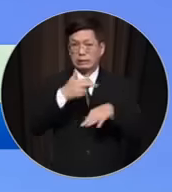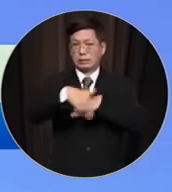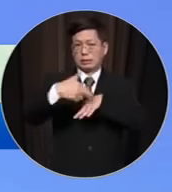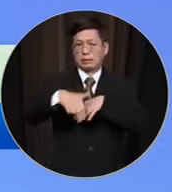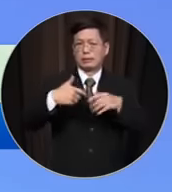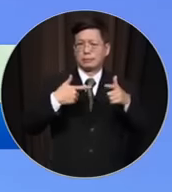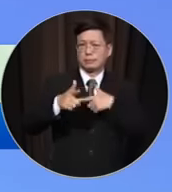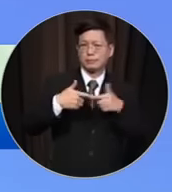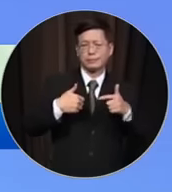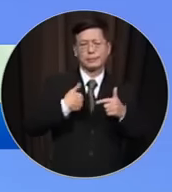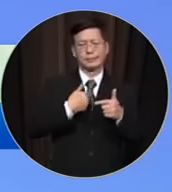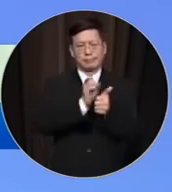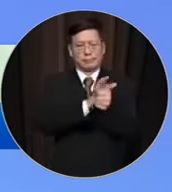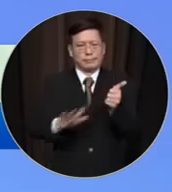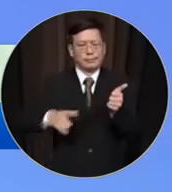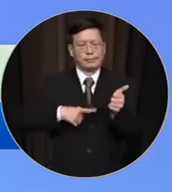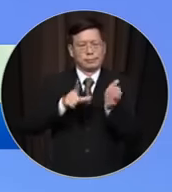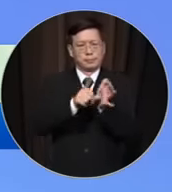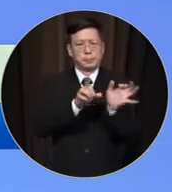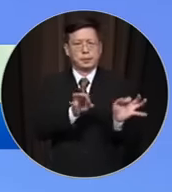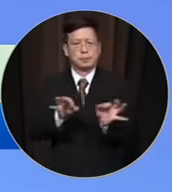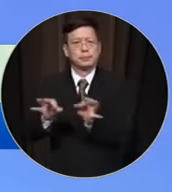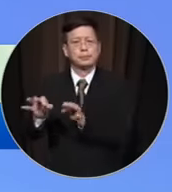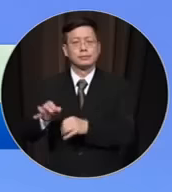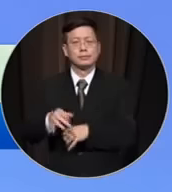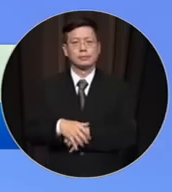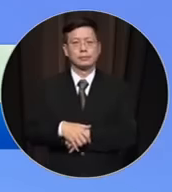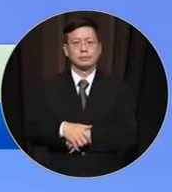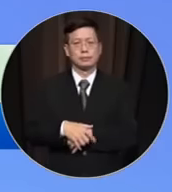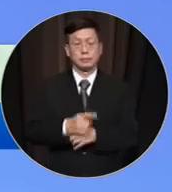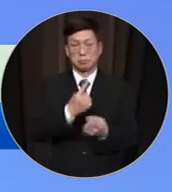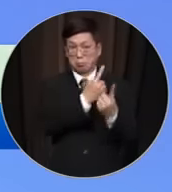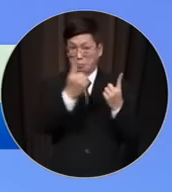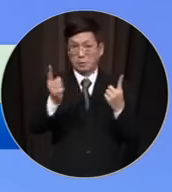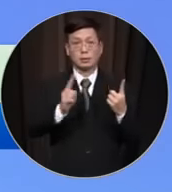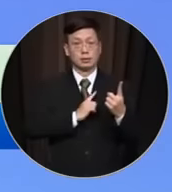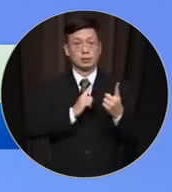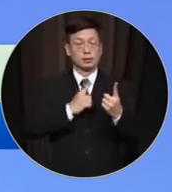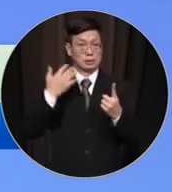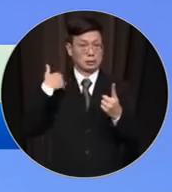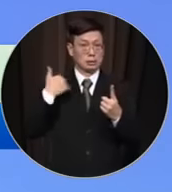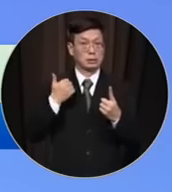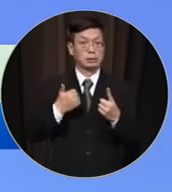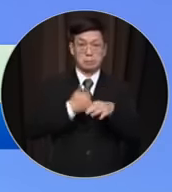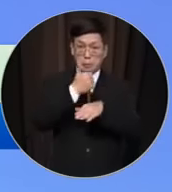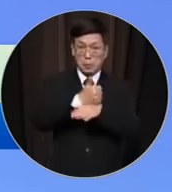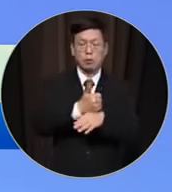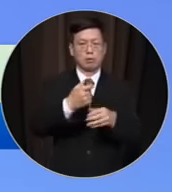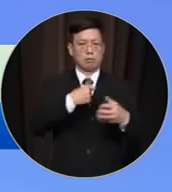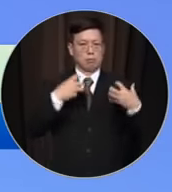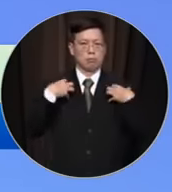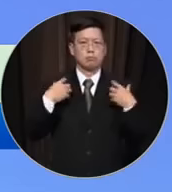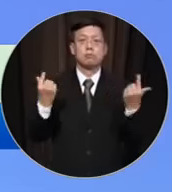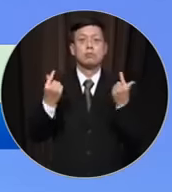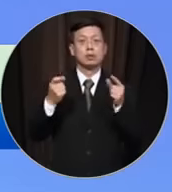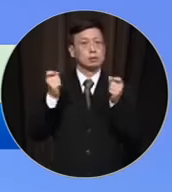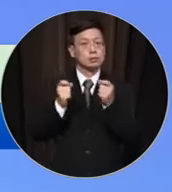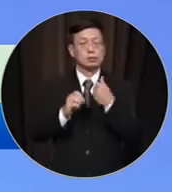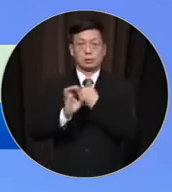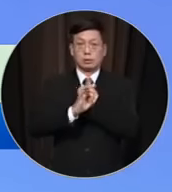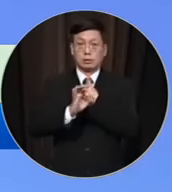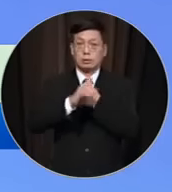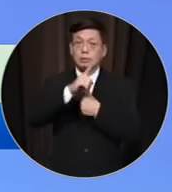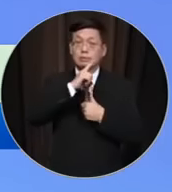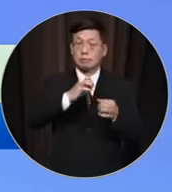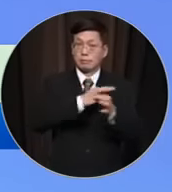不彰导致工期延后的状况。我想每一个人都应该为他自己做过的事情负责任。拿最近就要试营运的故宫